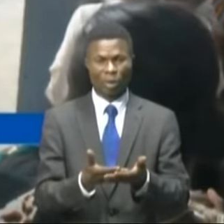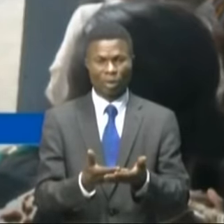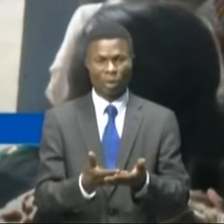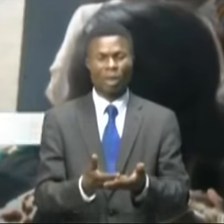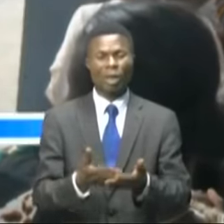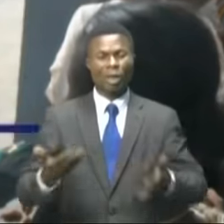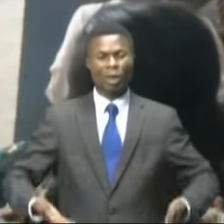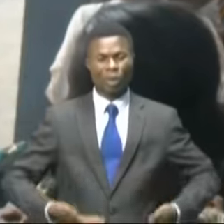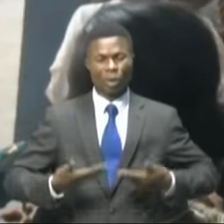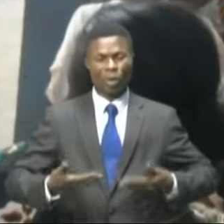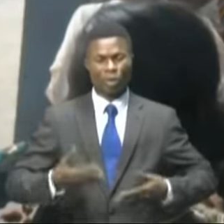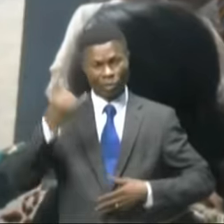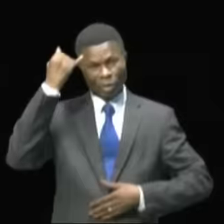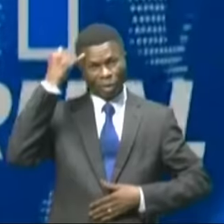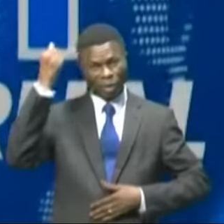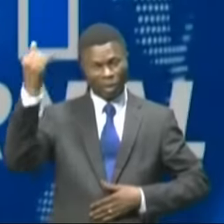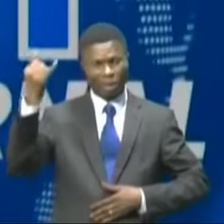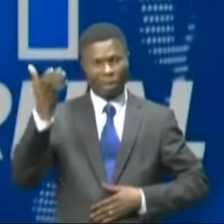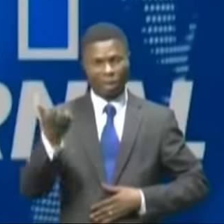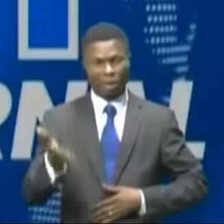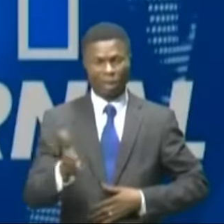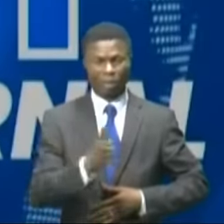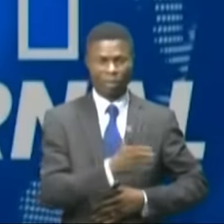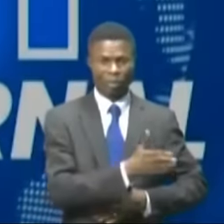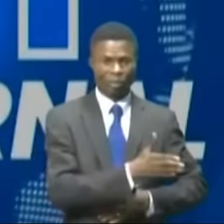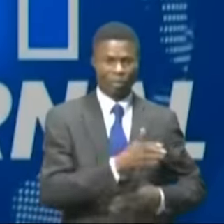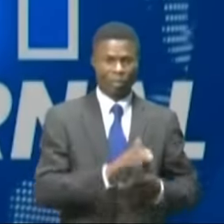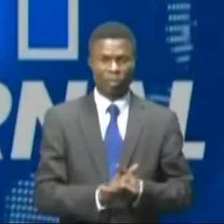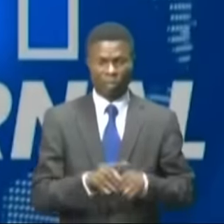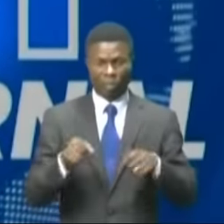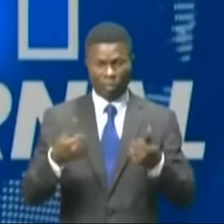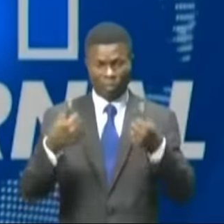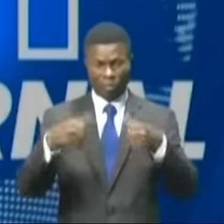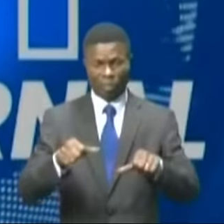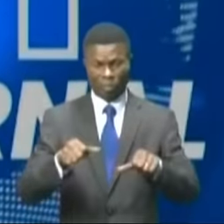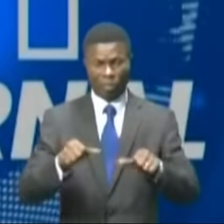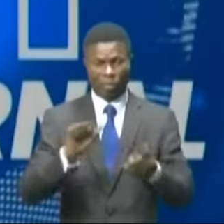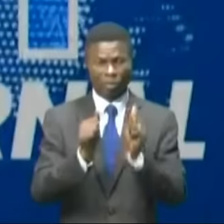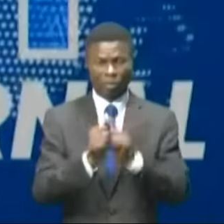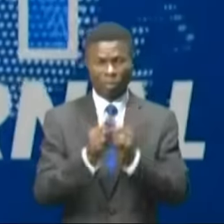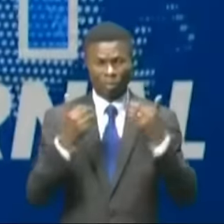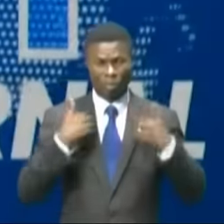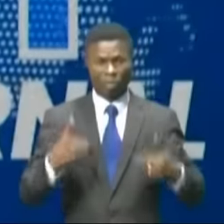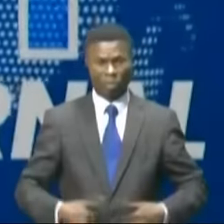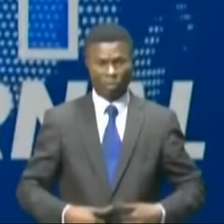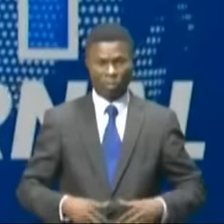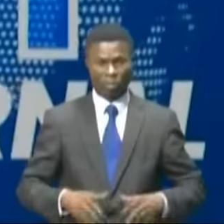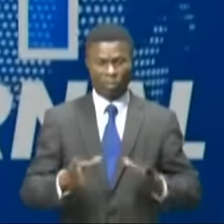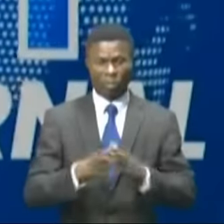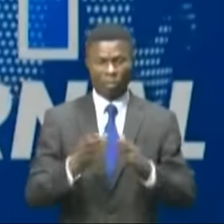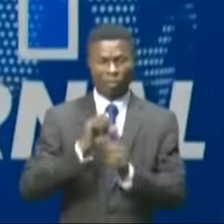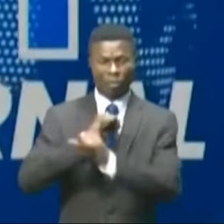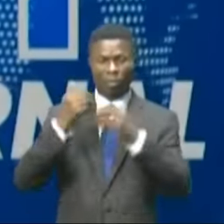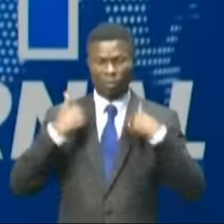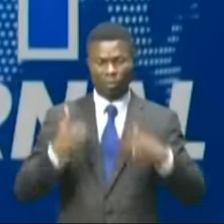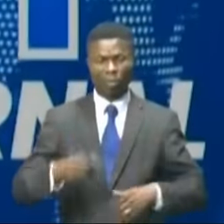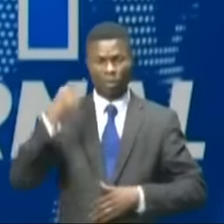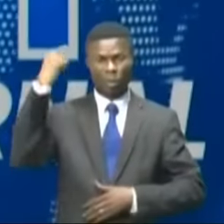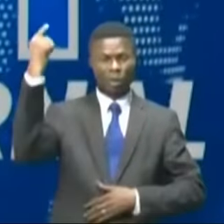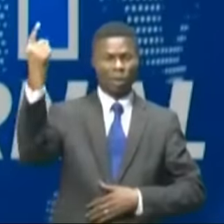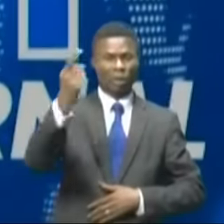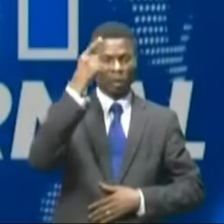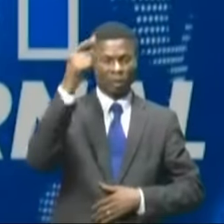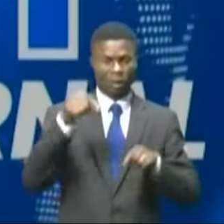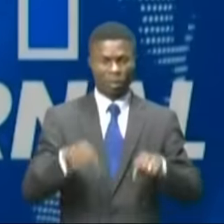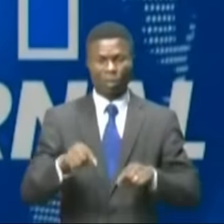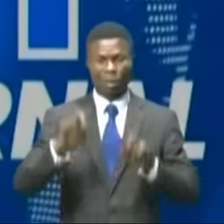salué l'initiative. Nous allons rester dans le domaine de santé, toujours avec la couverture santé universelle, cette